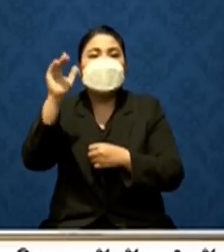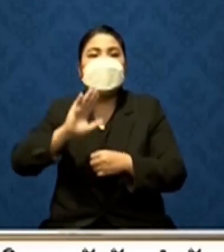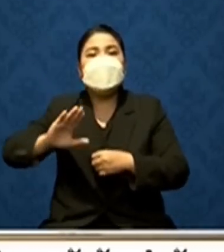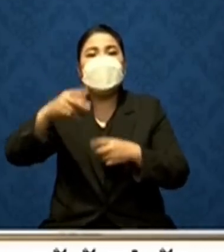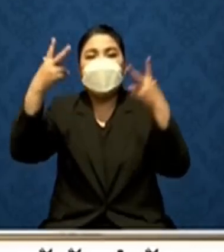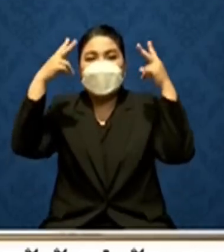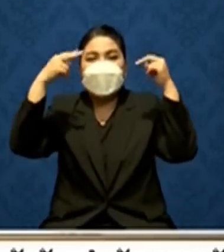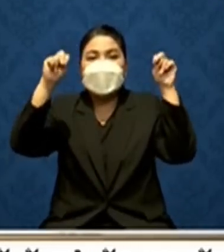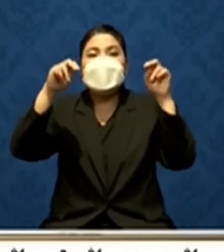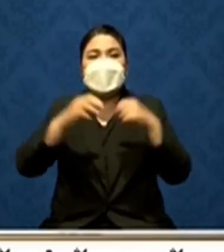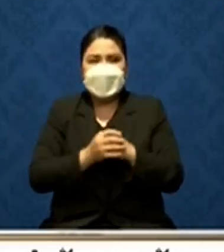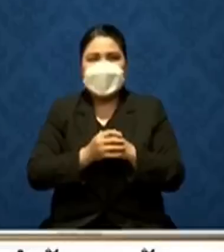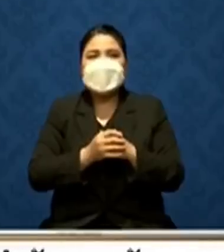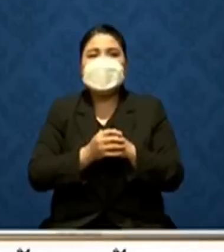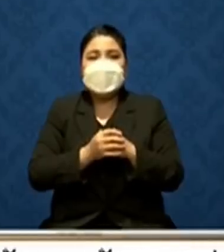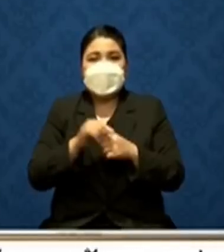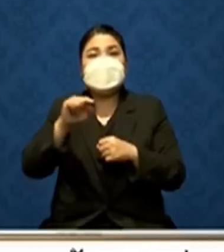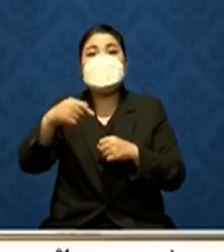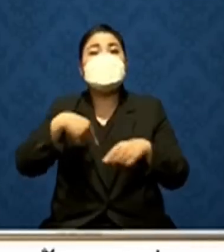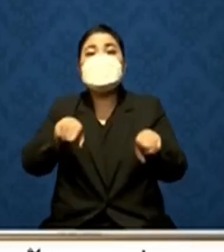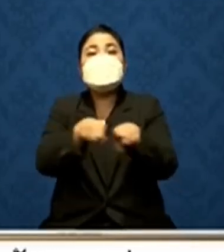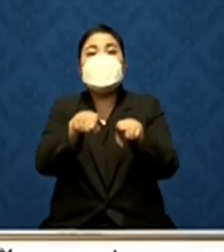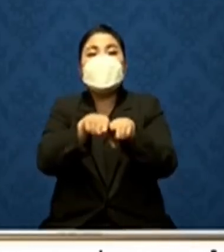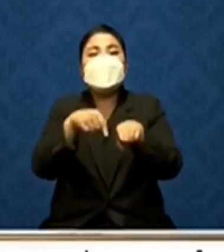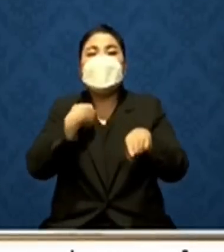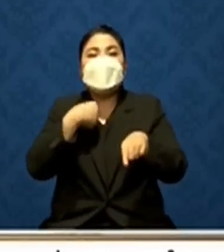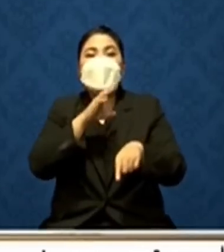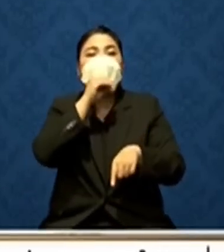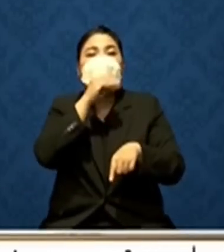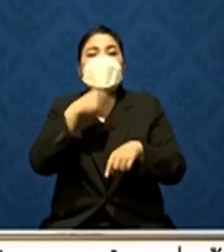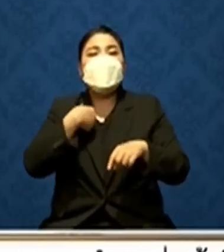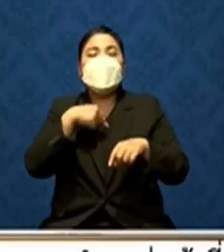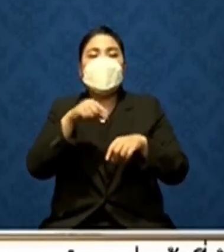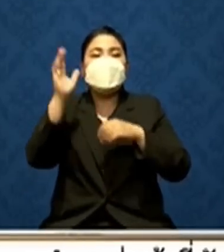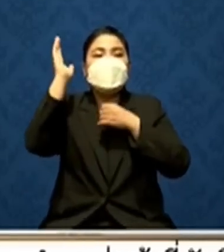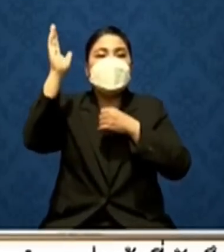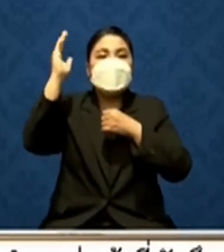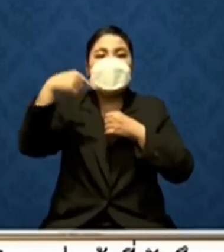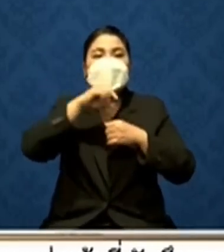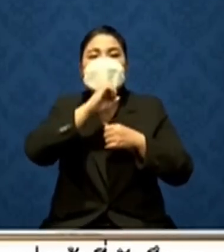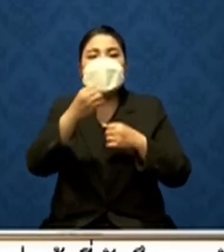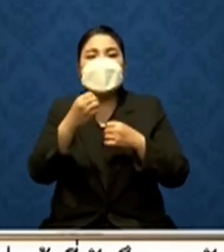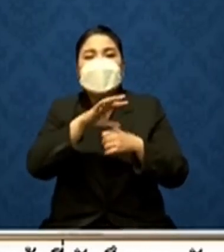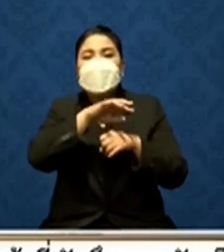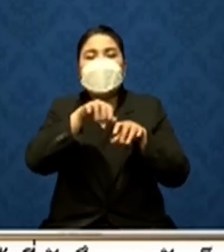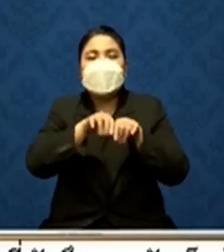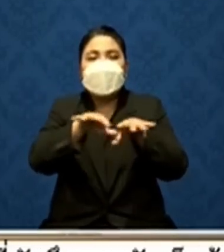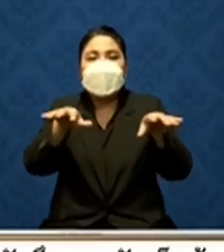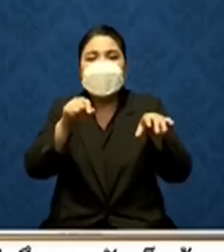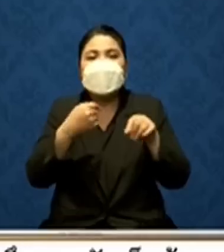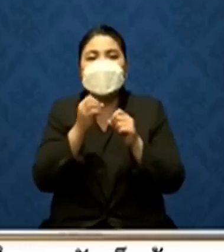มันจึงเป็นการประจานตัวท่านเองติดต่อหน้าพี่น้องประชาชน